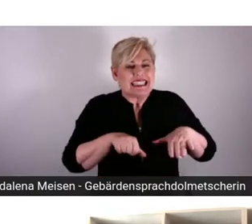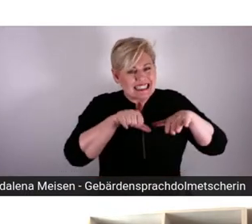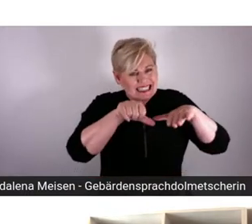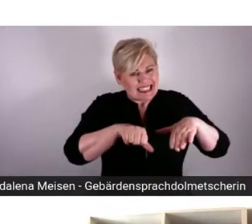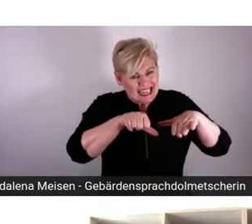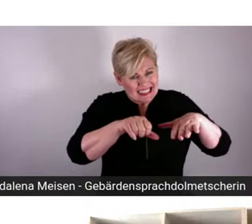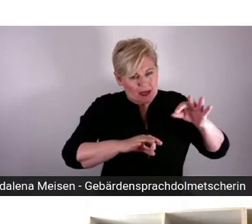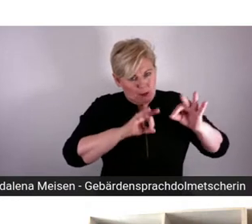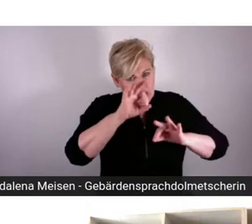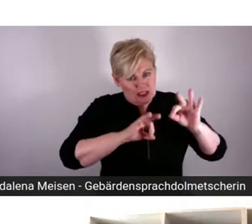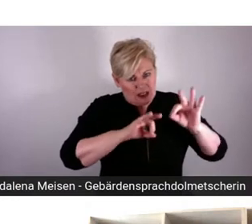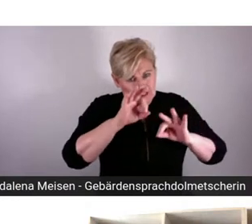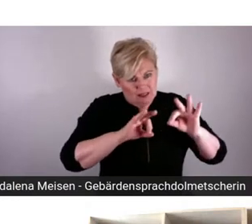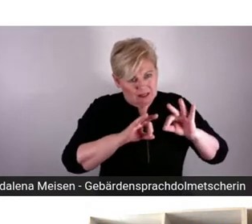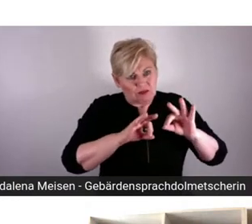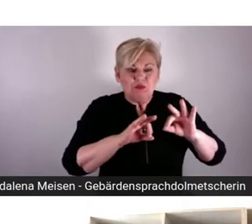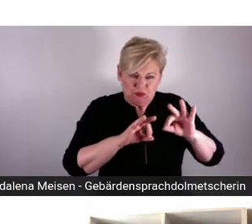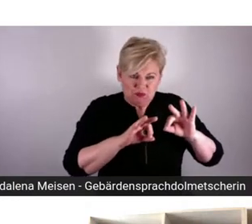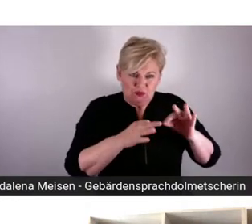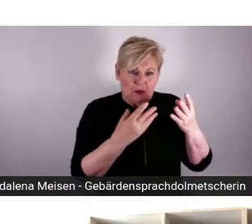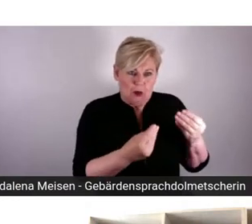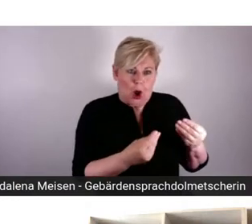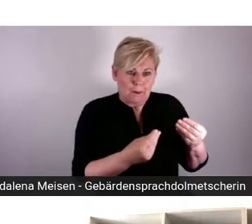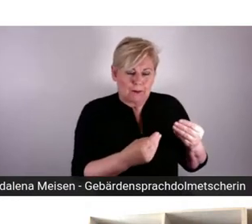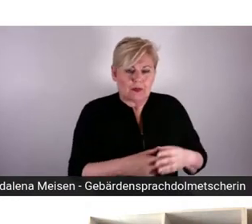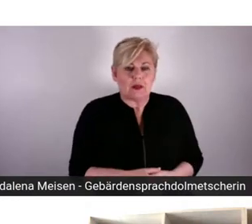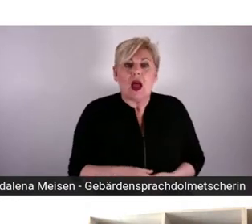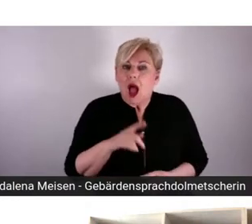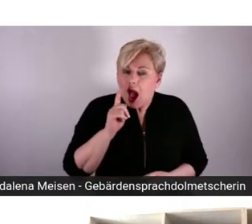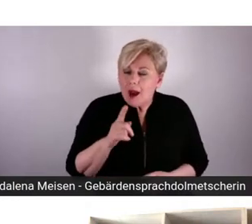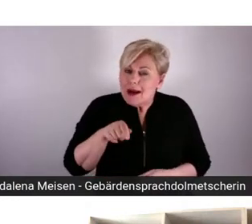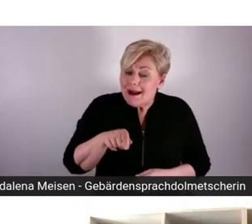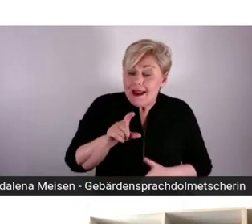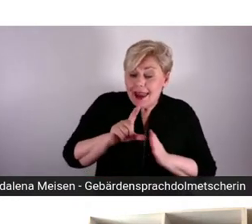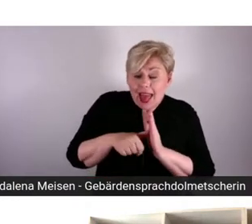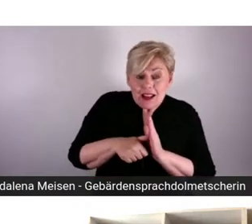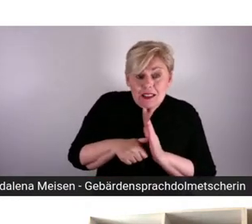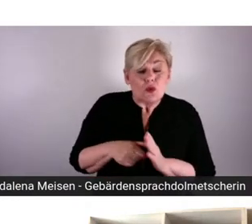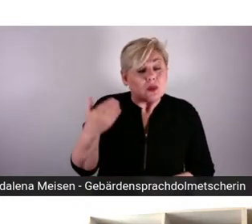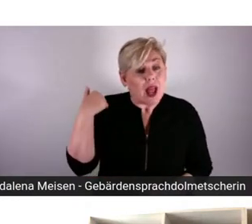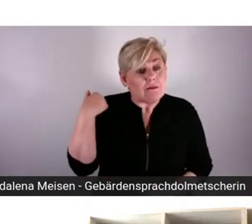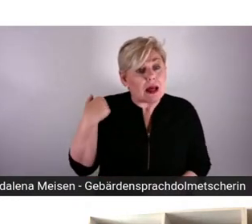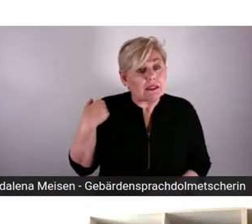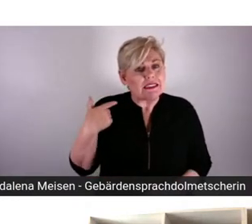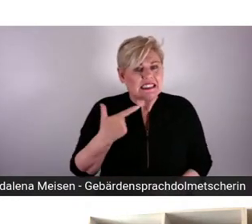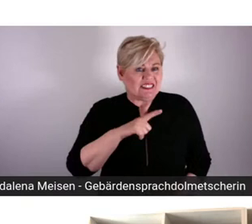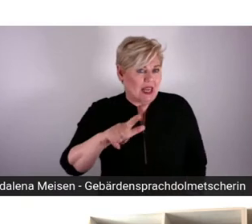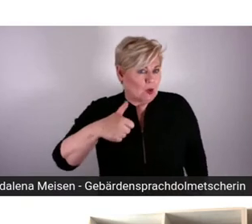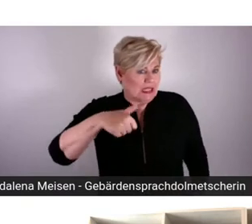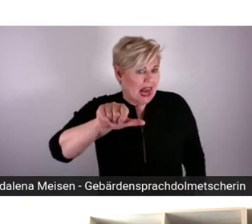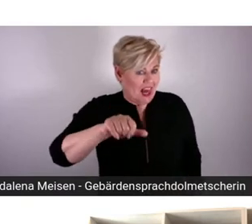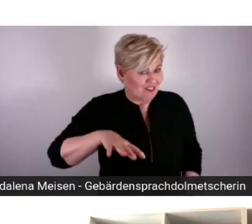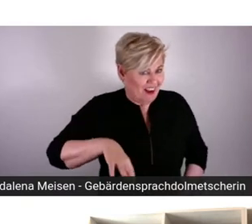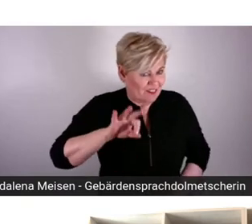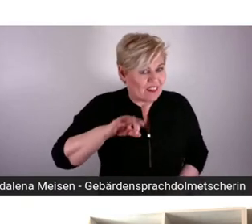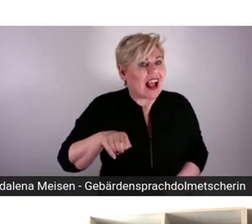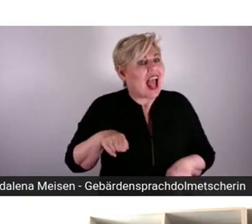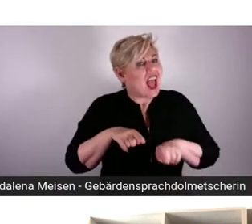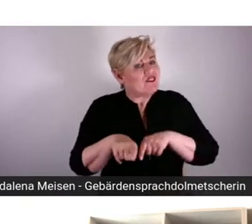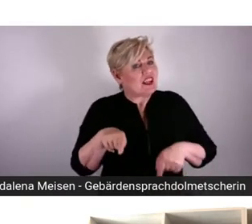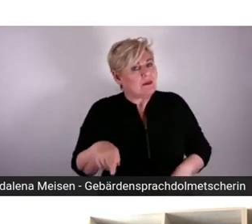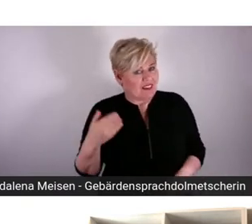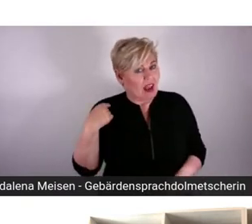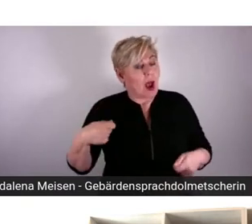16% der Berechtigten dann an. Und das ist auch eine Leistung, die eingeführt wurde damals 2011, als die FDP mit